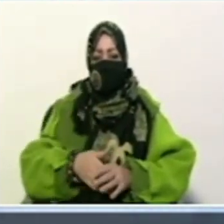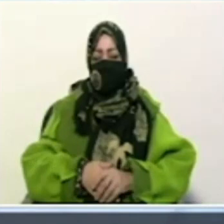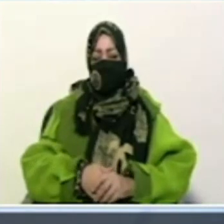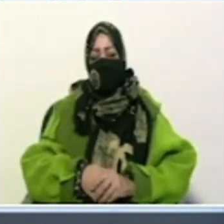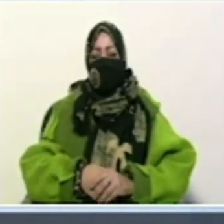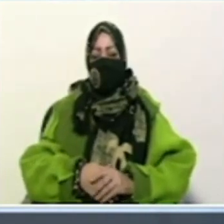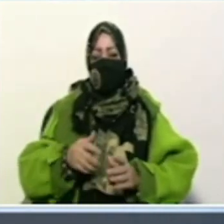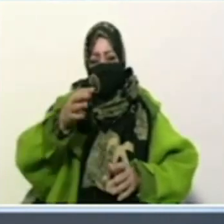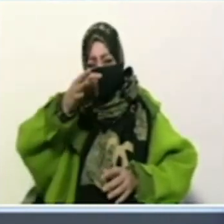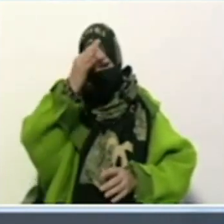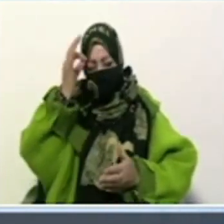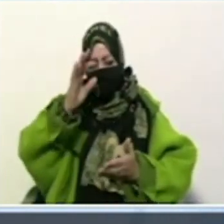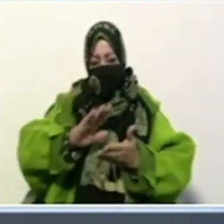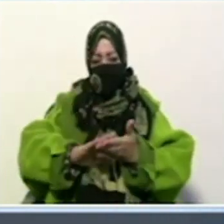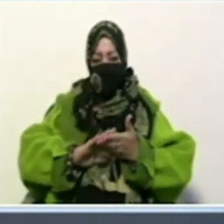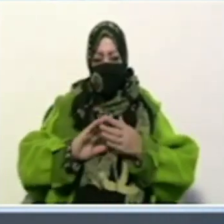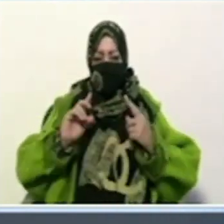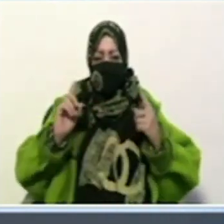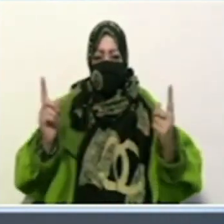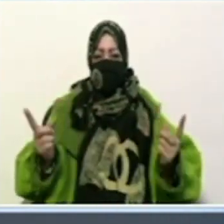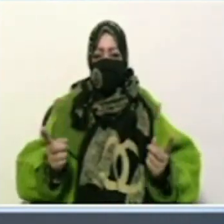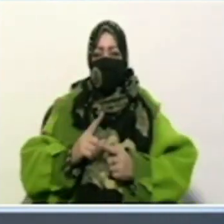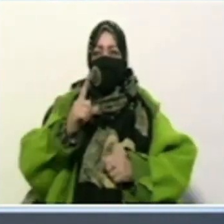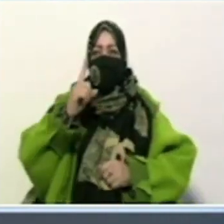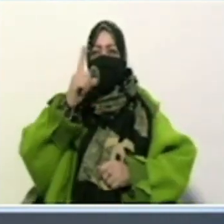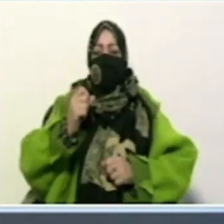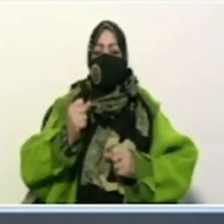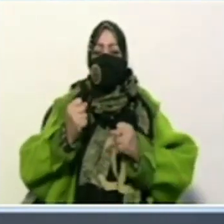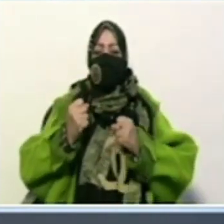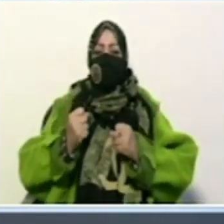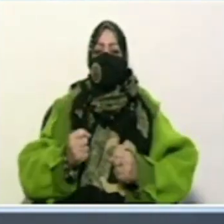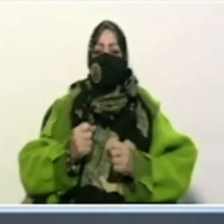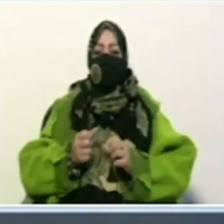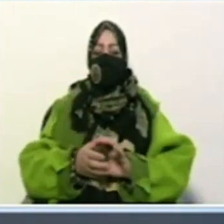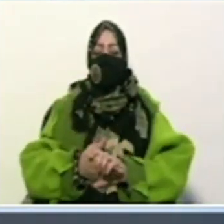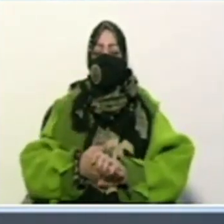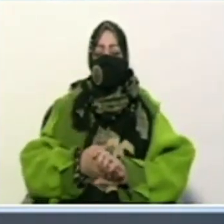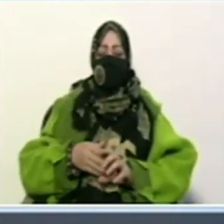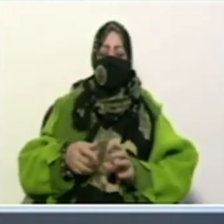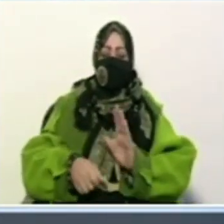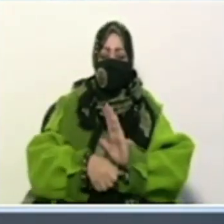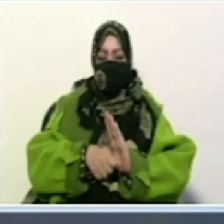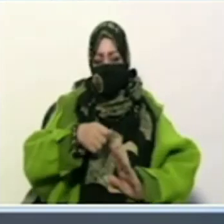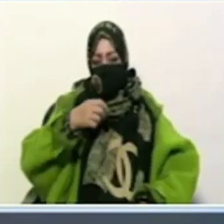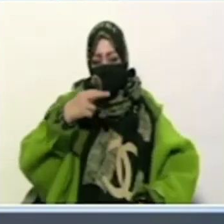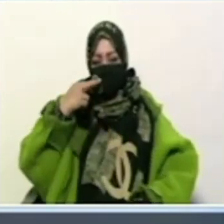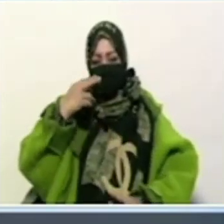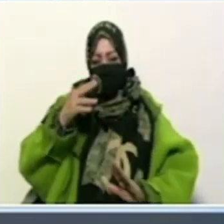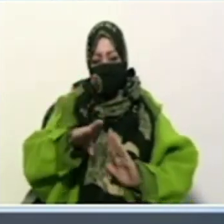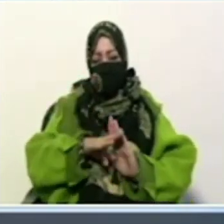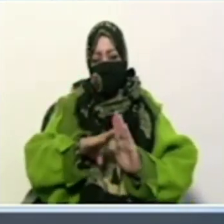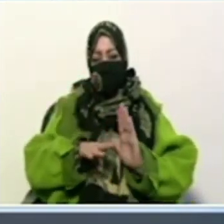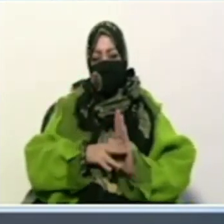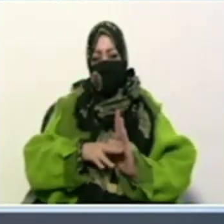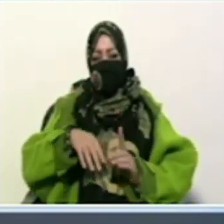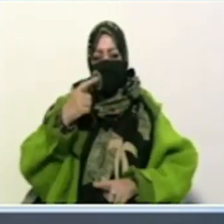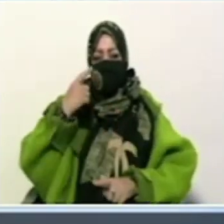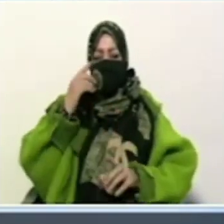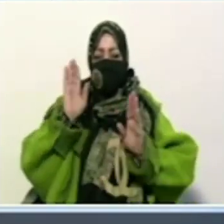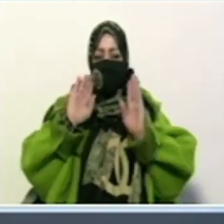عبر صفحة البرنامج من الأسئلة. سؤال يقول فيه صاحبه: ما حكم من